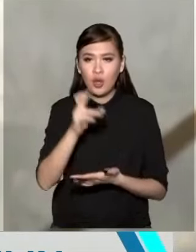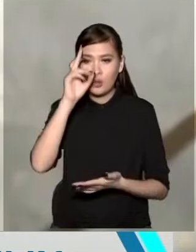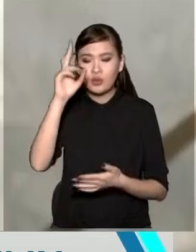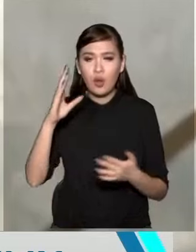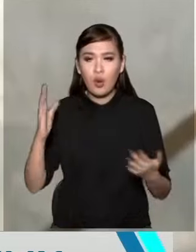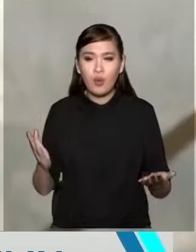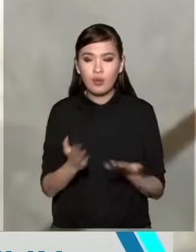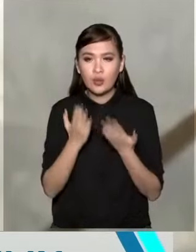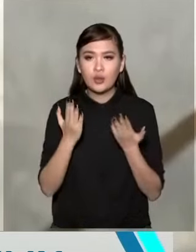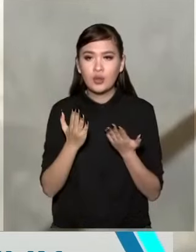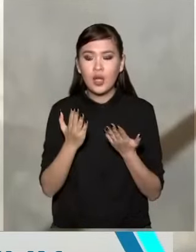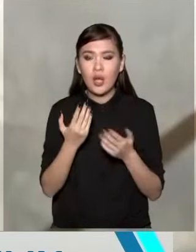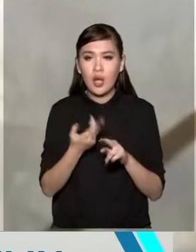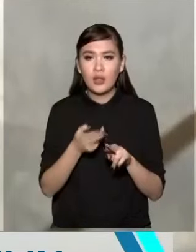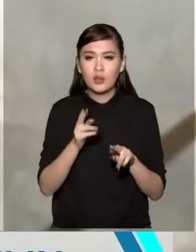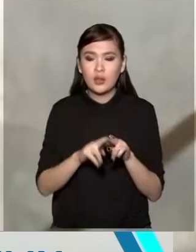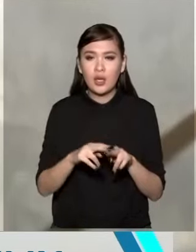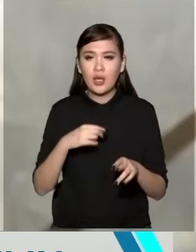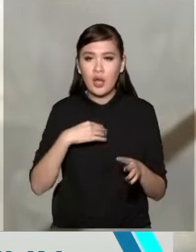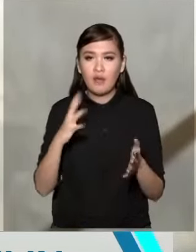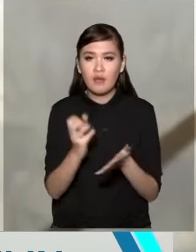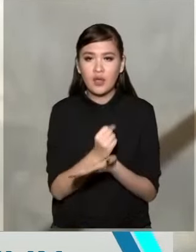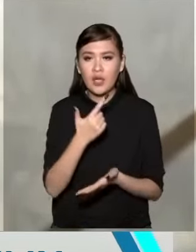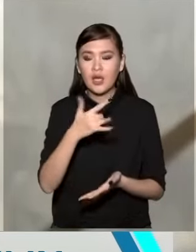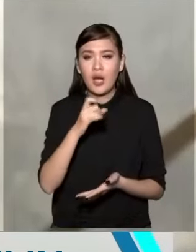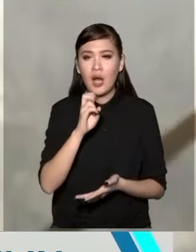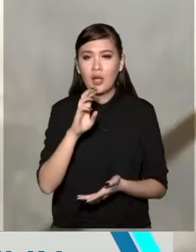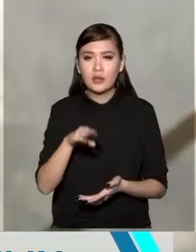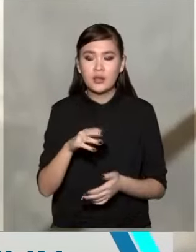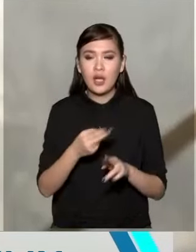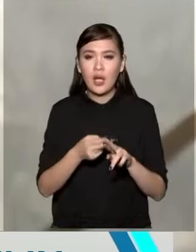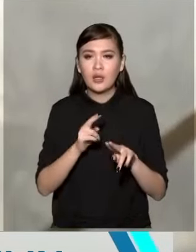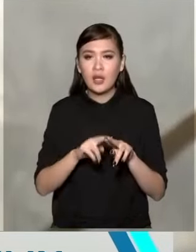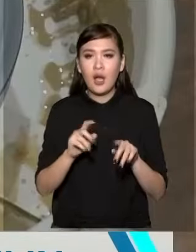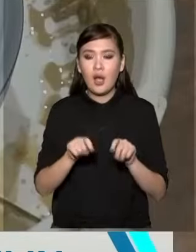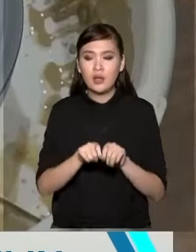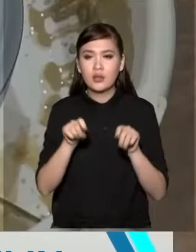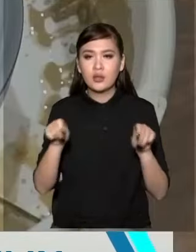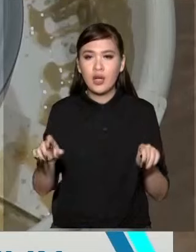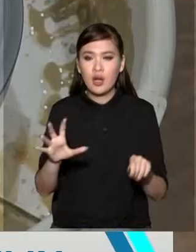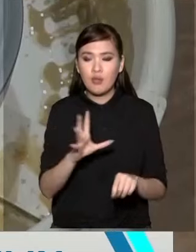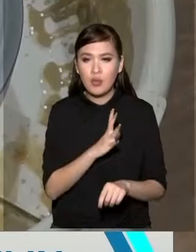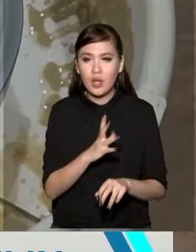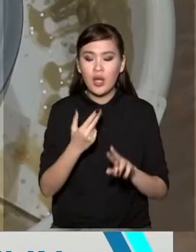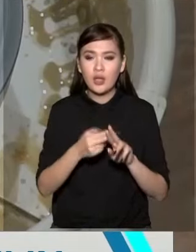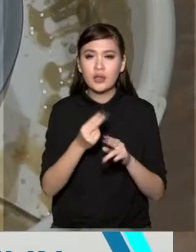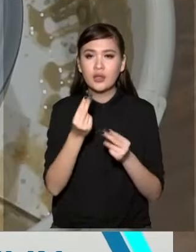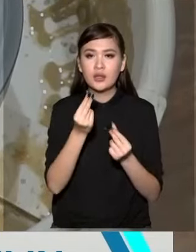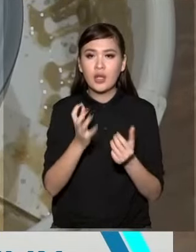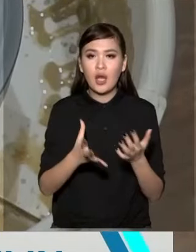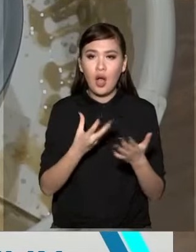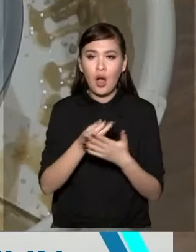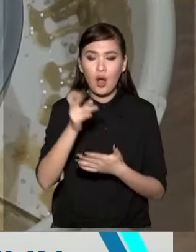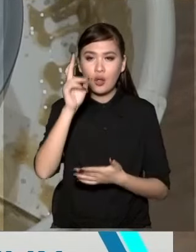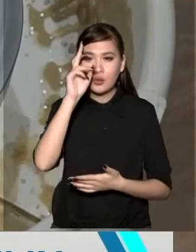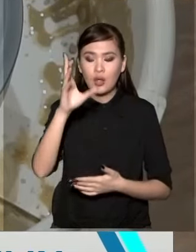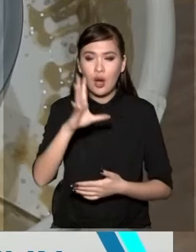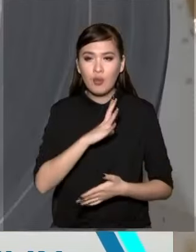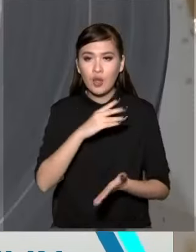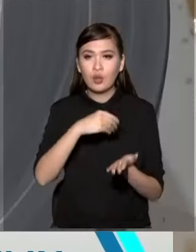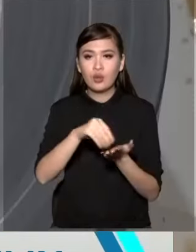мою идею, я выиграла грант и открыла мастерскую. На деньги, которые выделило государство,